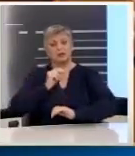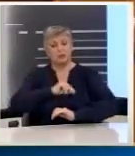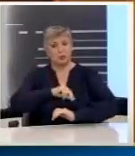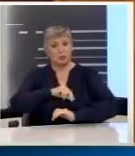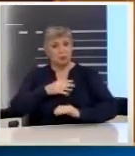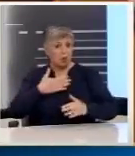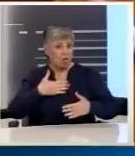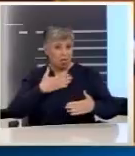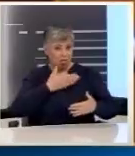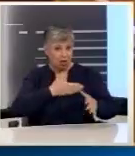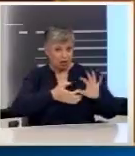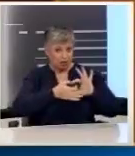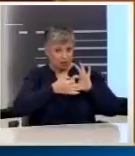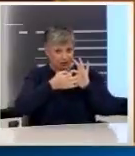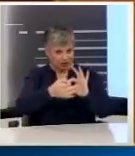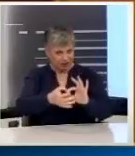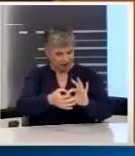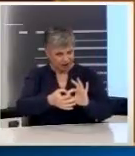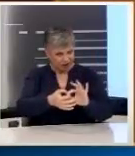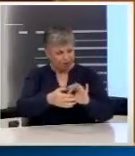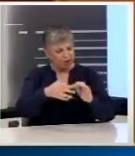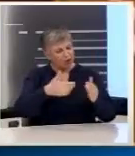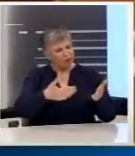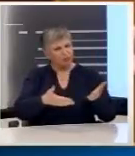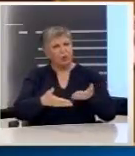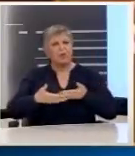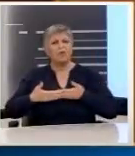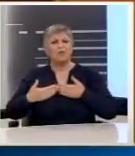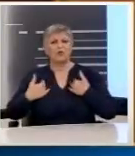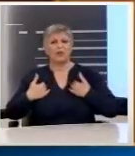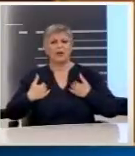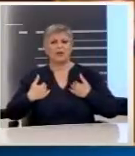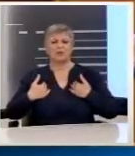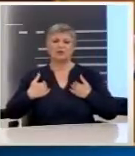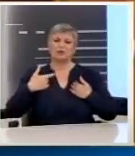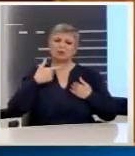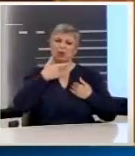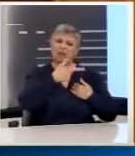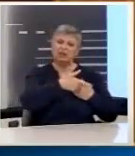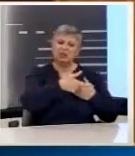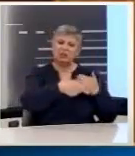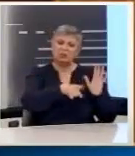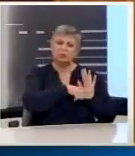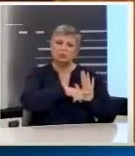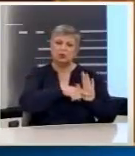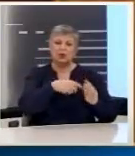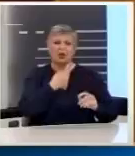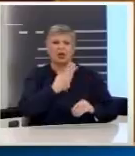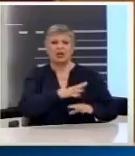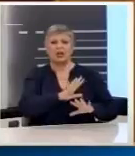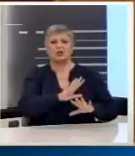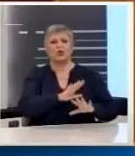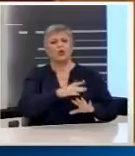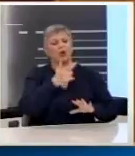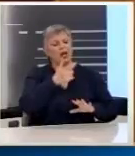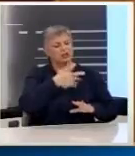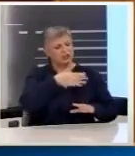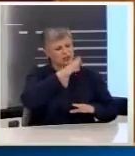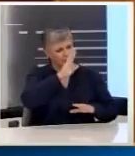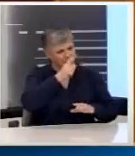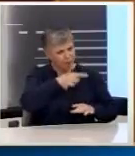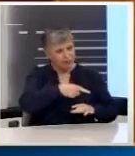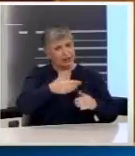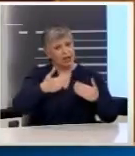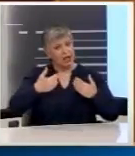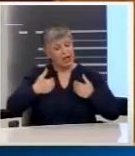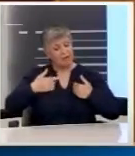έτσι, κάντε το. Καλό μας κάνετε, κακό σε εσάς κάνετε. Κακό του κεφαλιού σας. Συνεχίστε έτσι, εμείς θα προχωρήσουμε όπως νομίζουμε,